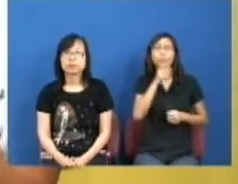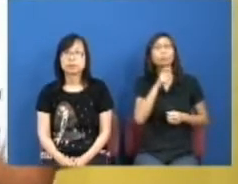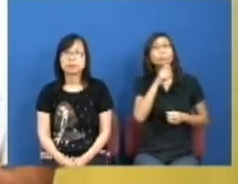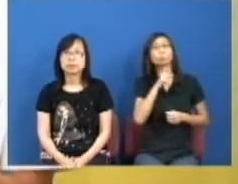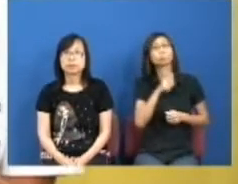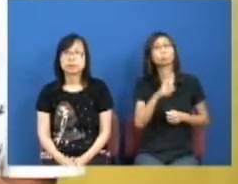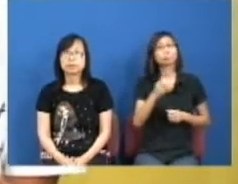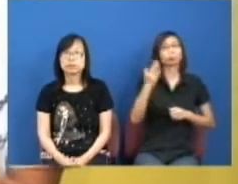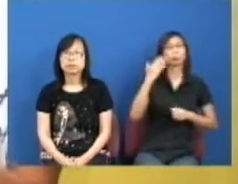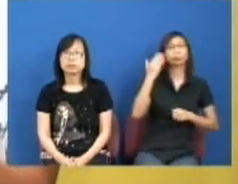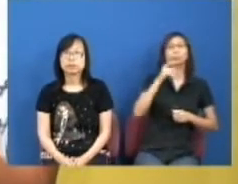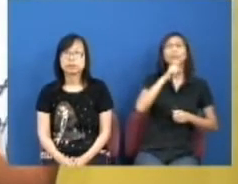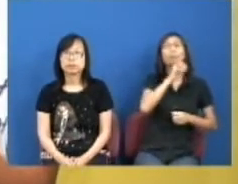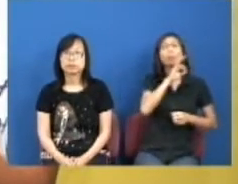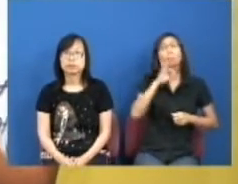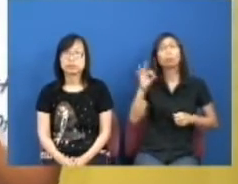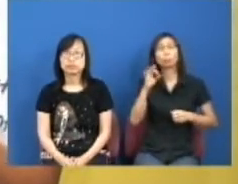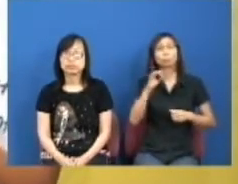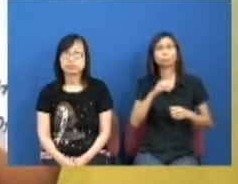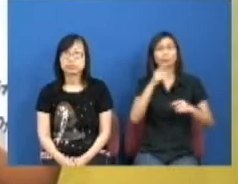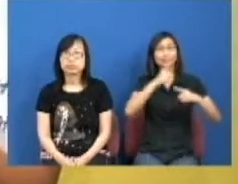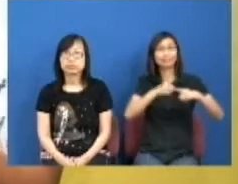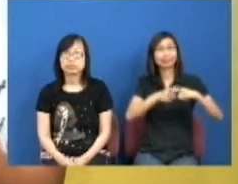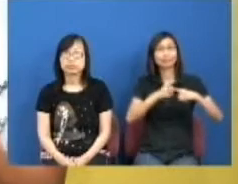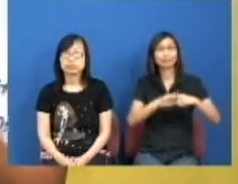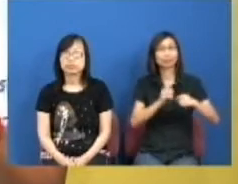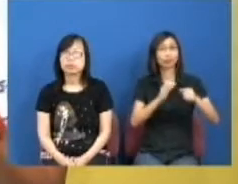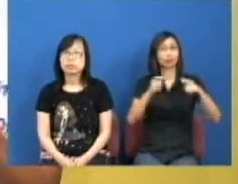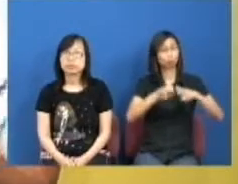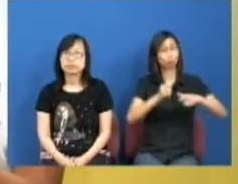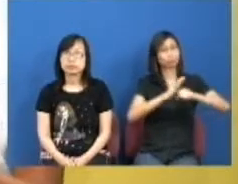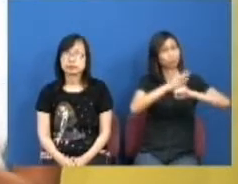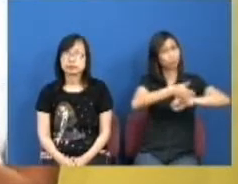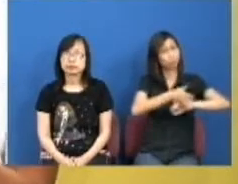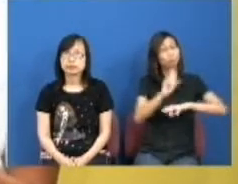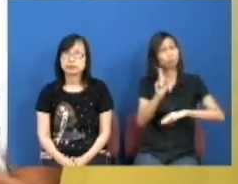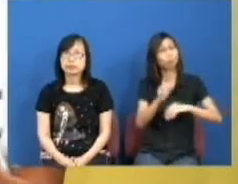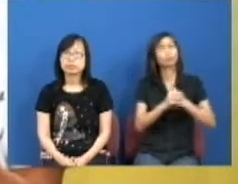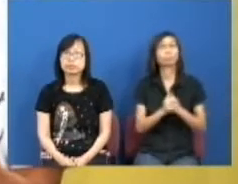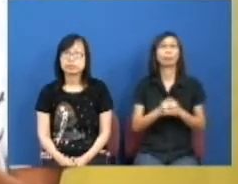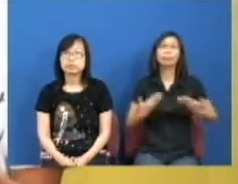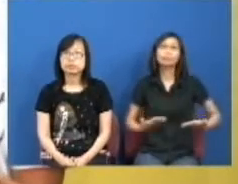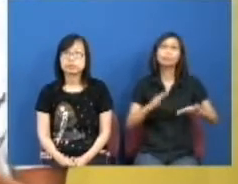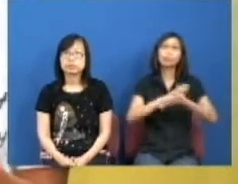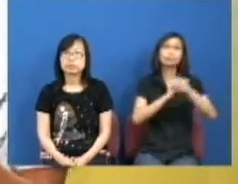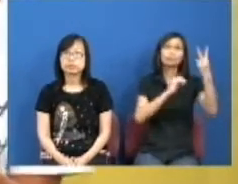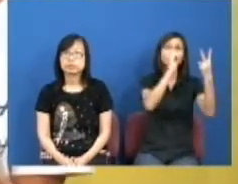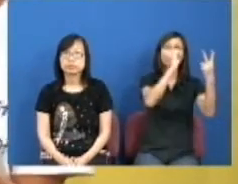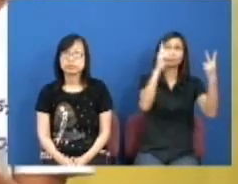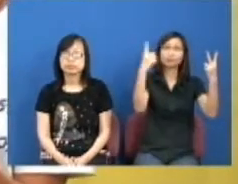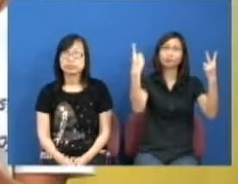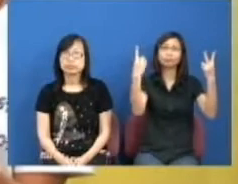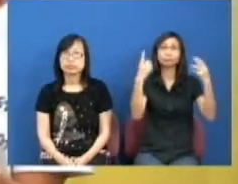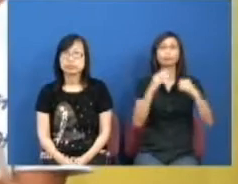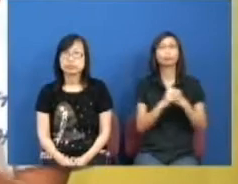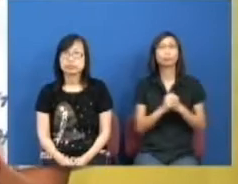謂公民社會呢？又或者其實究竟而家香港而家喺2011年而家依一個咁嘅格局，